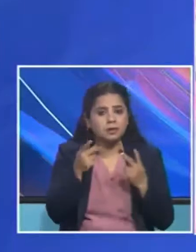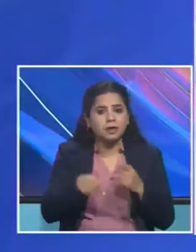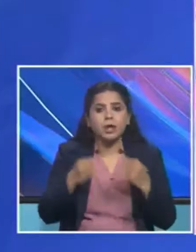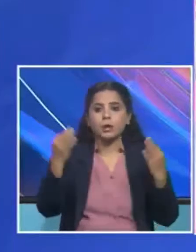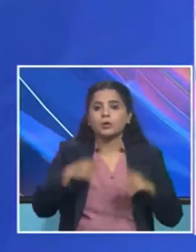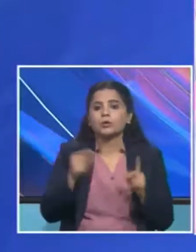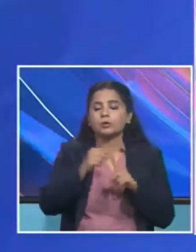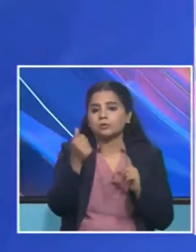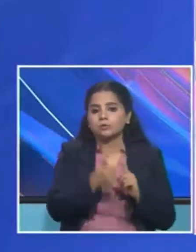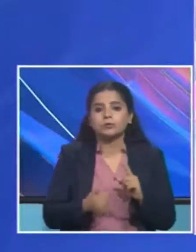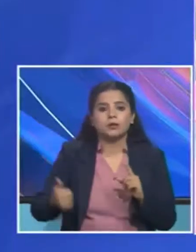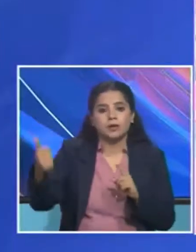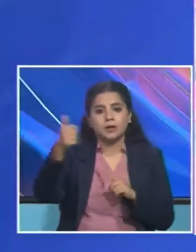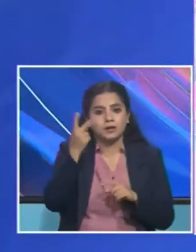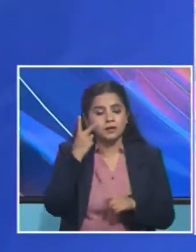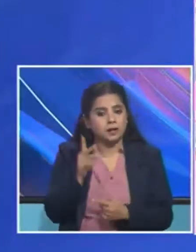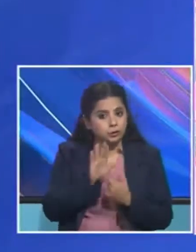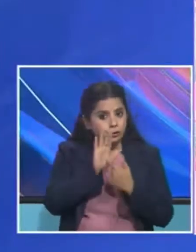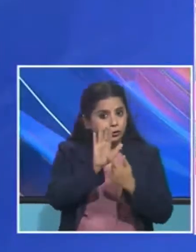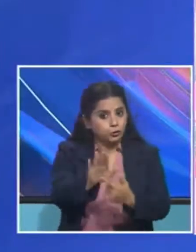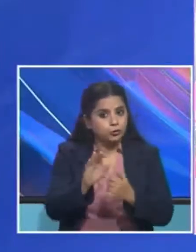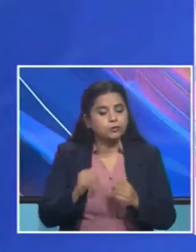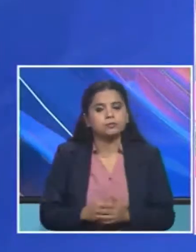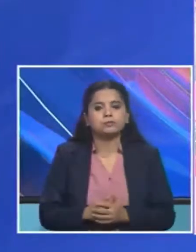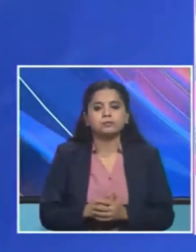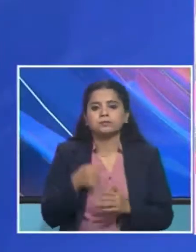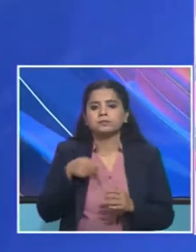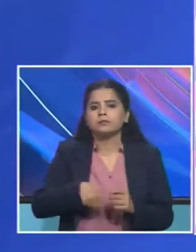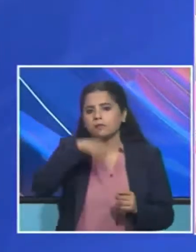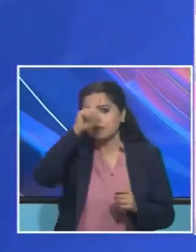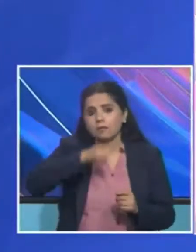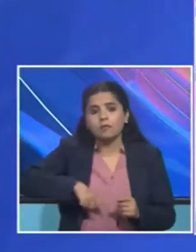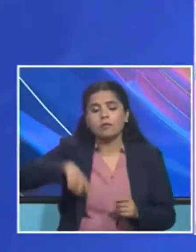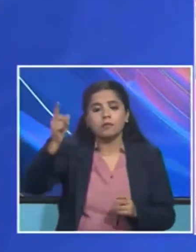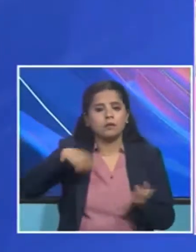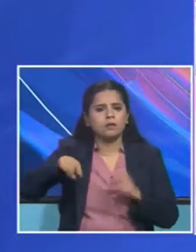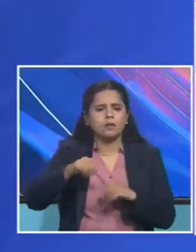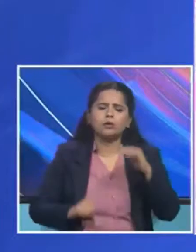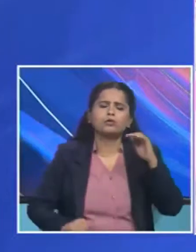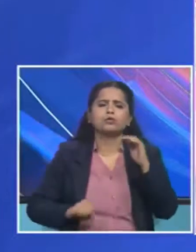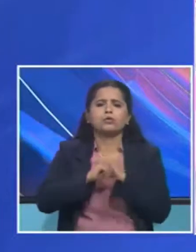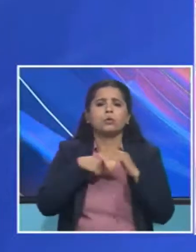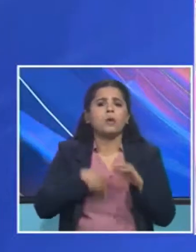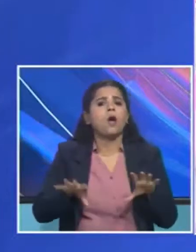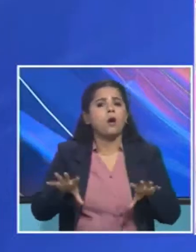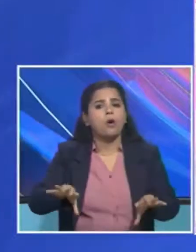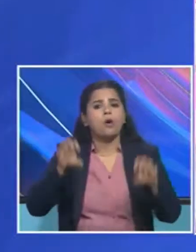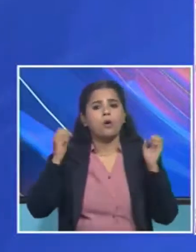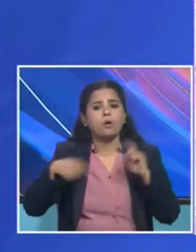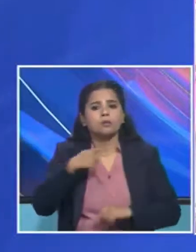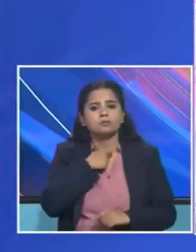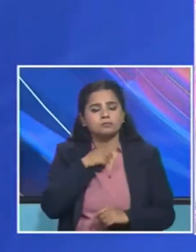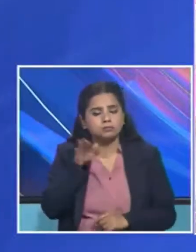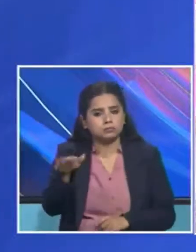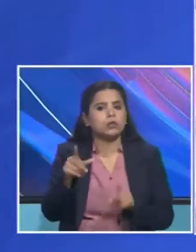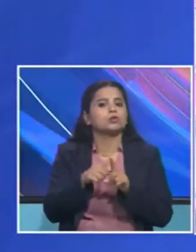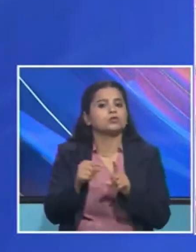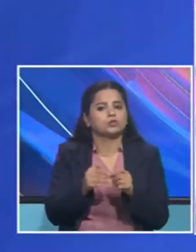नवनिर्वाचित राष्ट्रपति द्रौपदी मुर्मू देश के सर्वोच्च संवैधानिक पद की शपथ लेंगी।